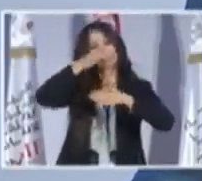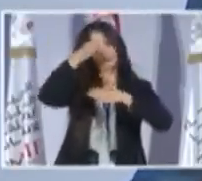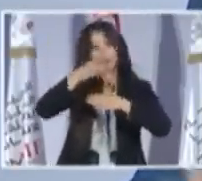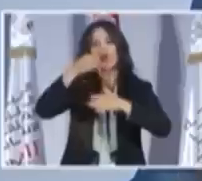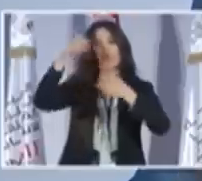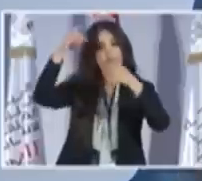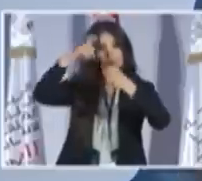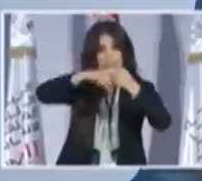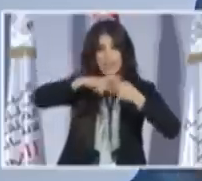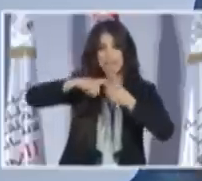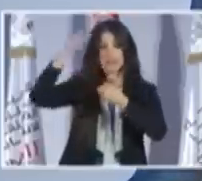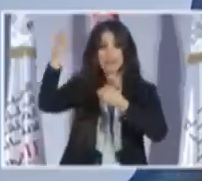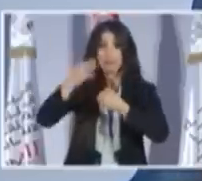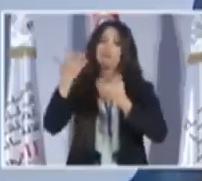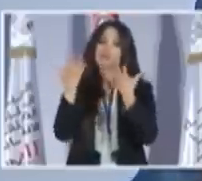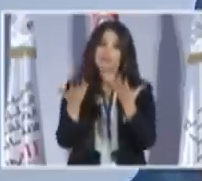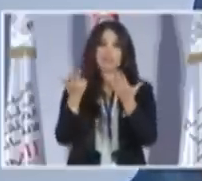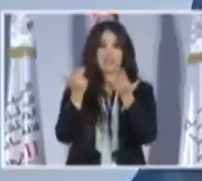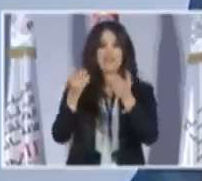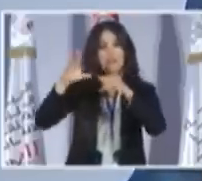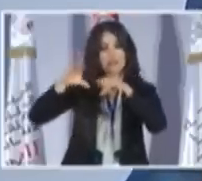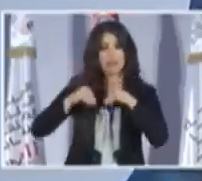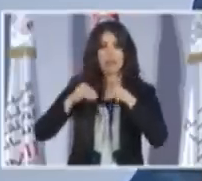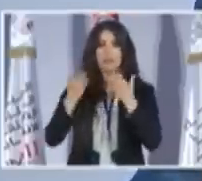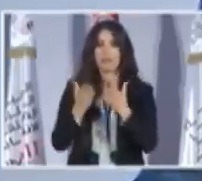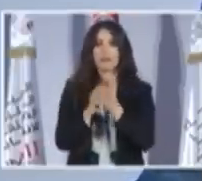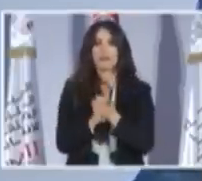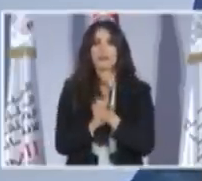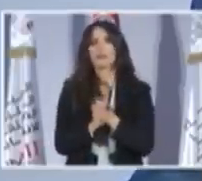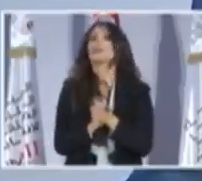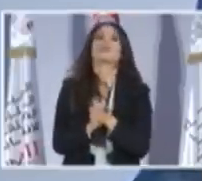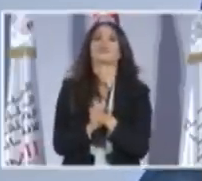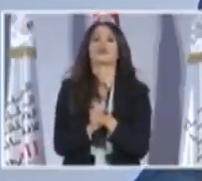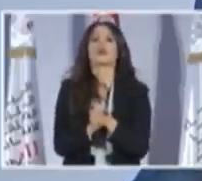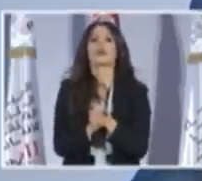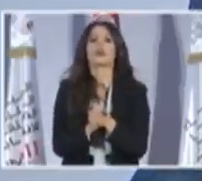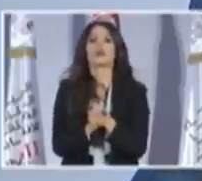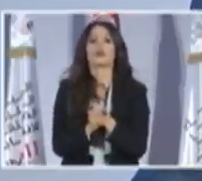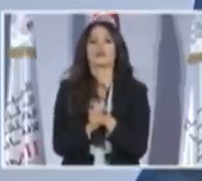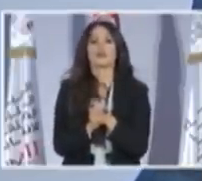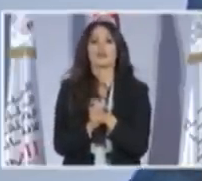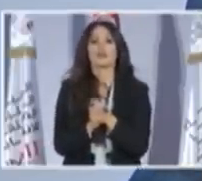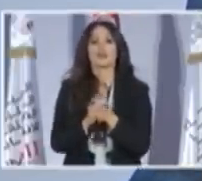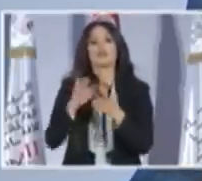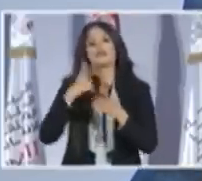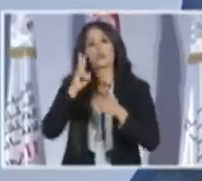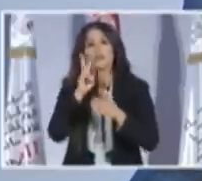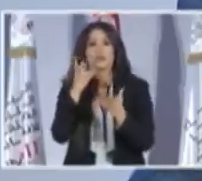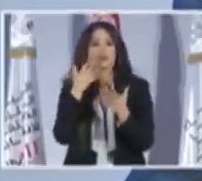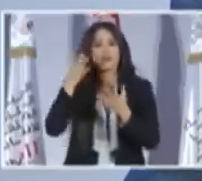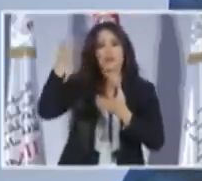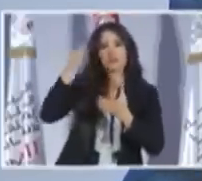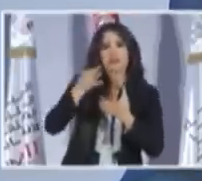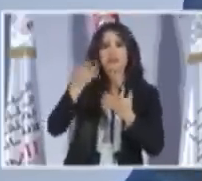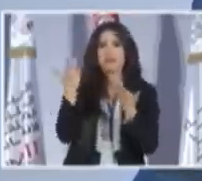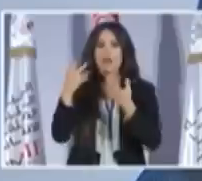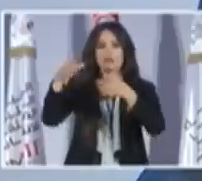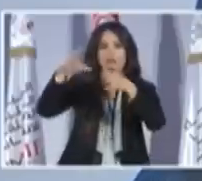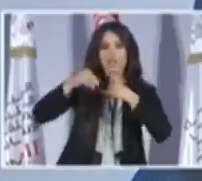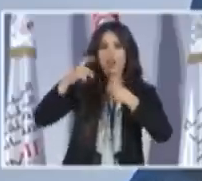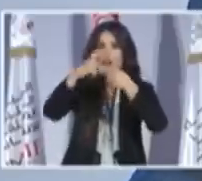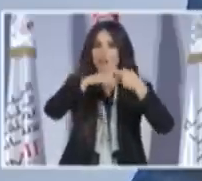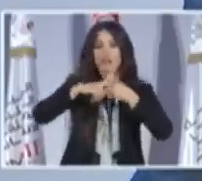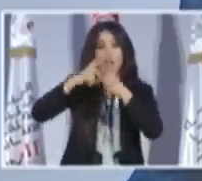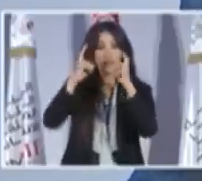معقوله عده اسباب هو التي تريد انها غير معقوله وضعيفه